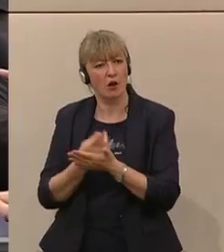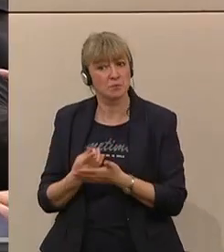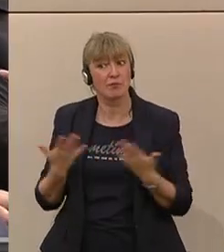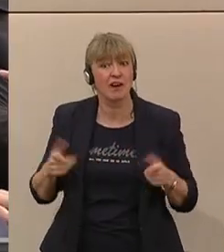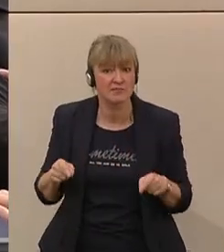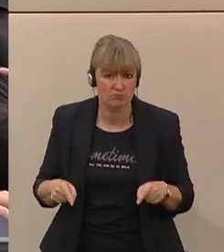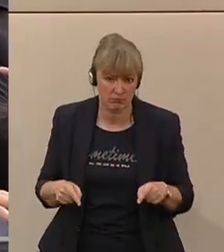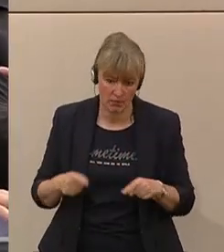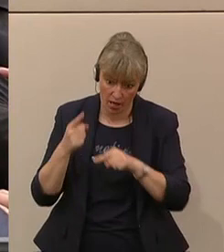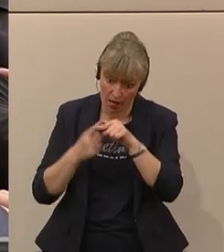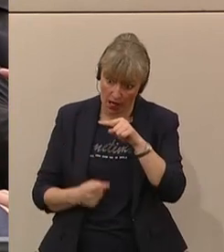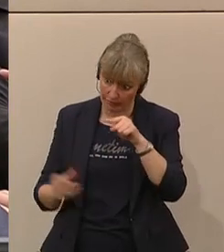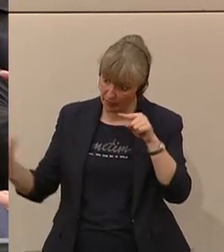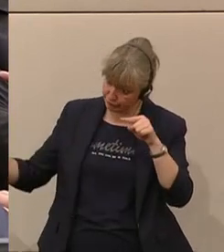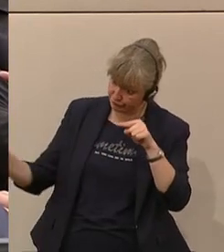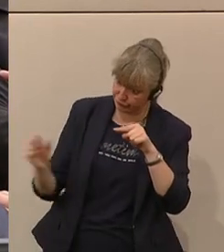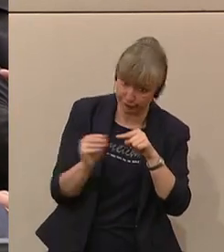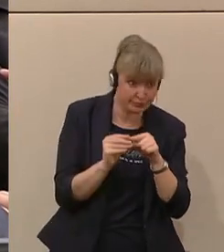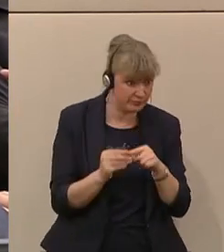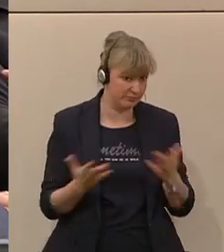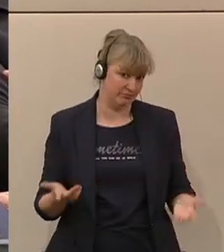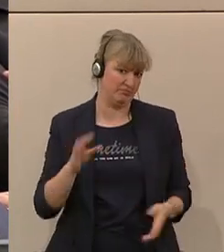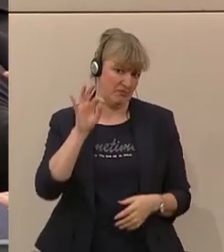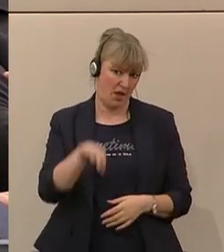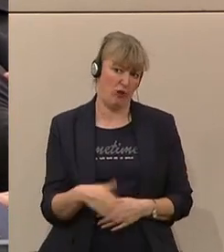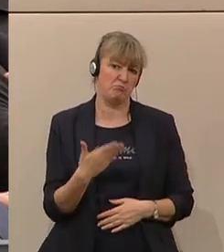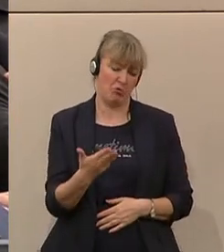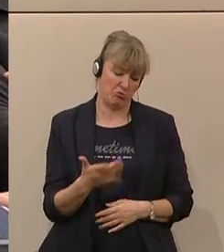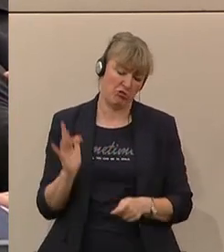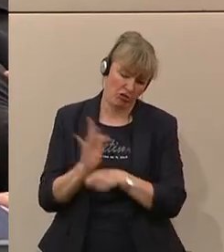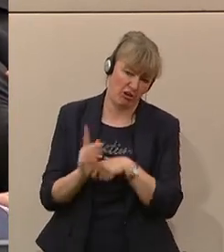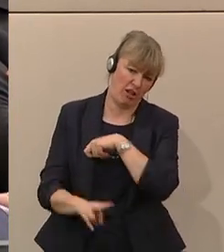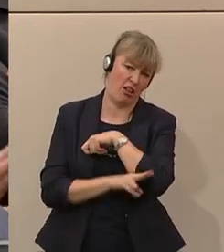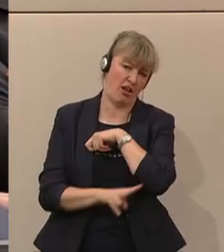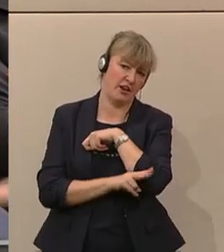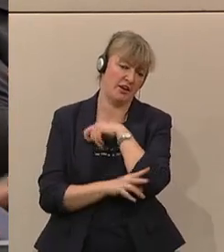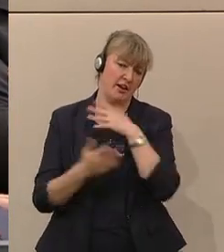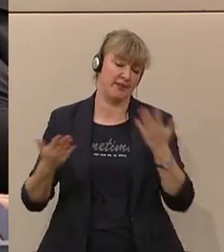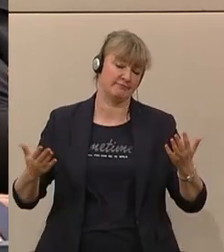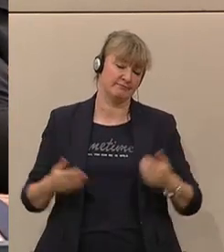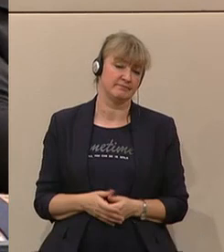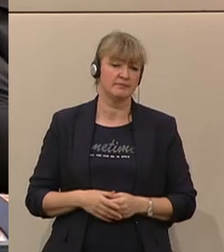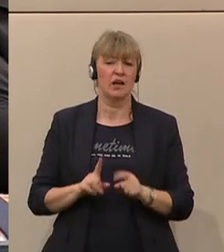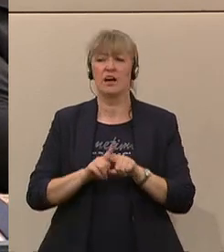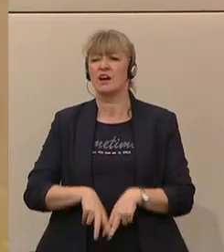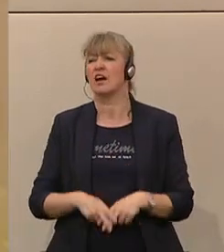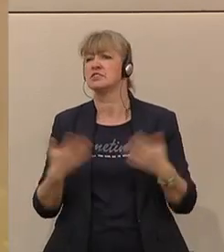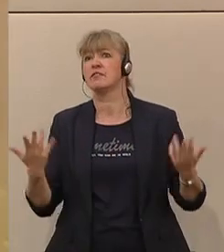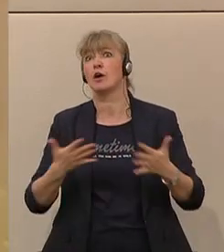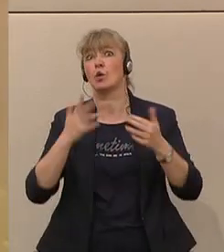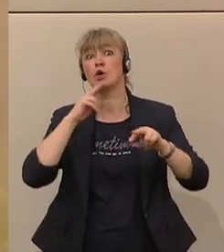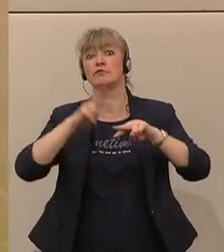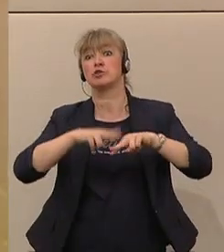mehr als die Hälfte gekürzt. Die Freiheitliche Partei gegen die Lehrlinge. Und was ist mit den sonstigen großen